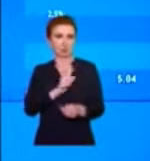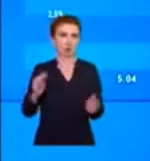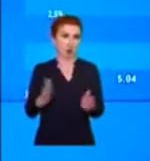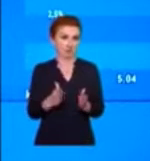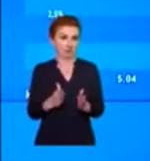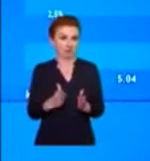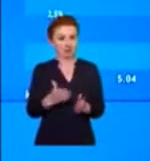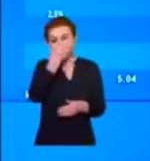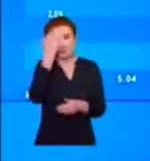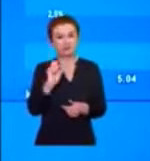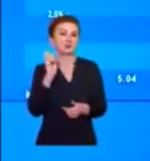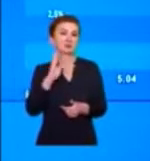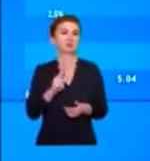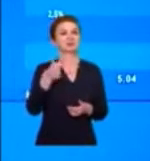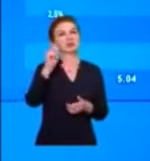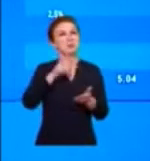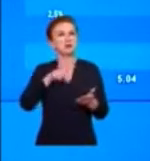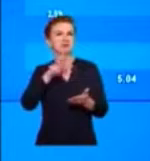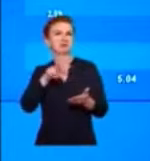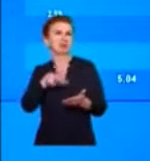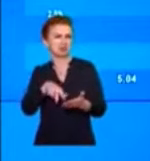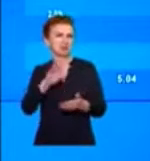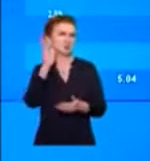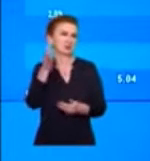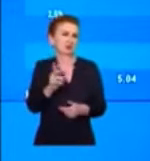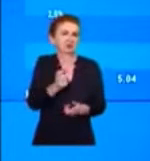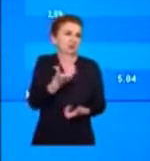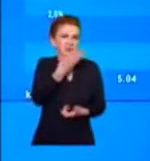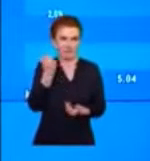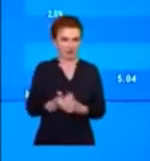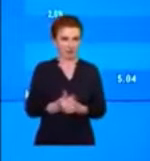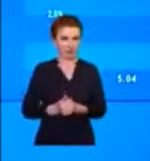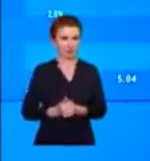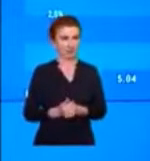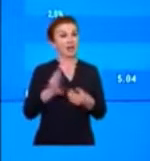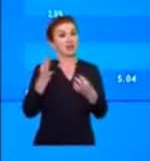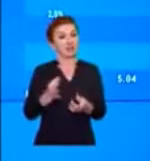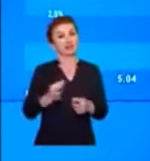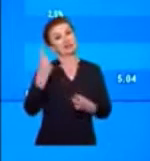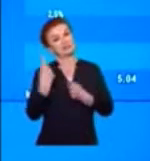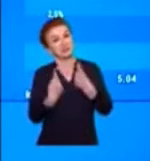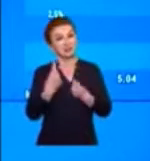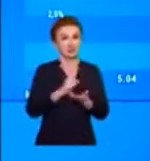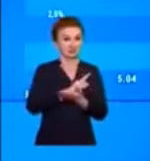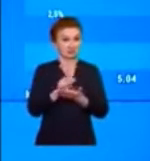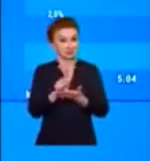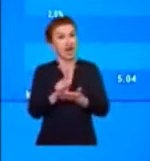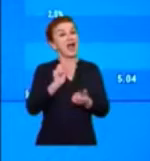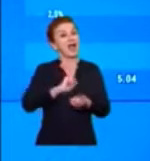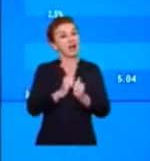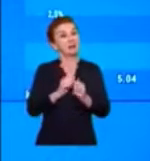za dwa, za trzy. Musimy tutaj działać ostrożnie i elastycznie. Czasami przyspieszamy luzowanie